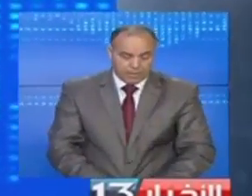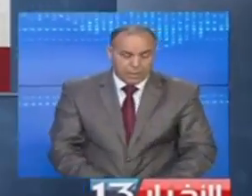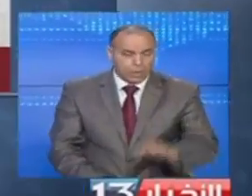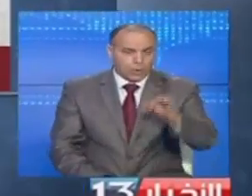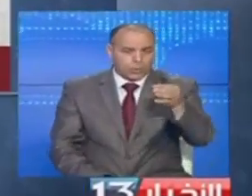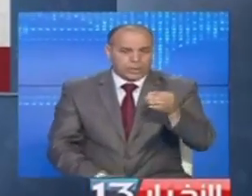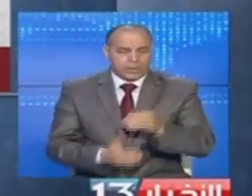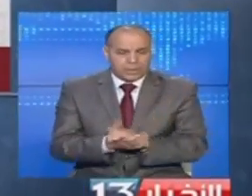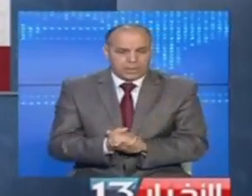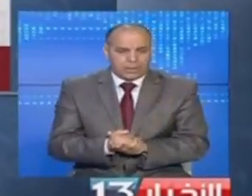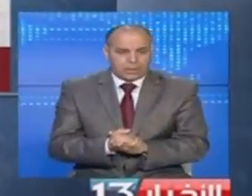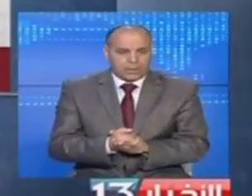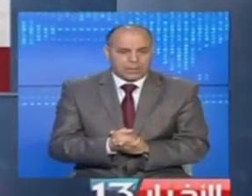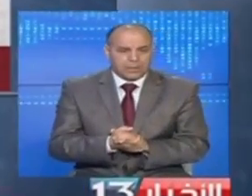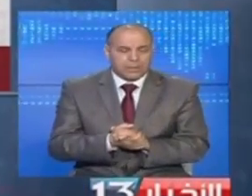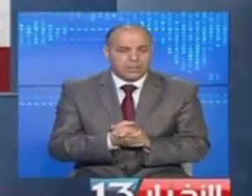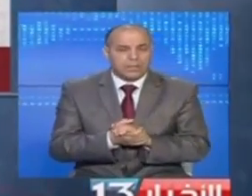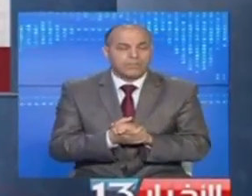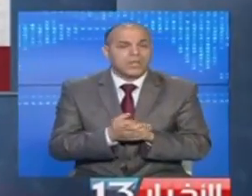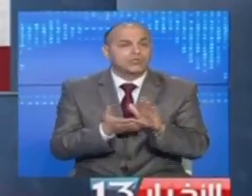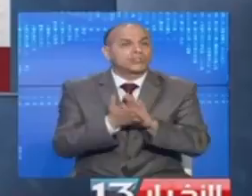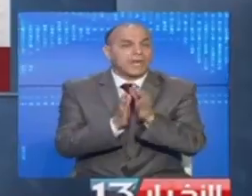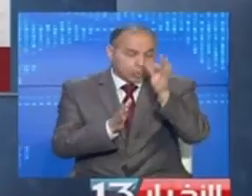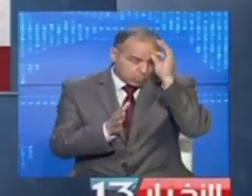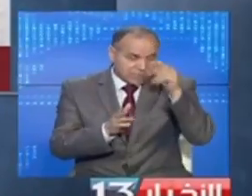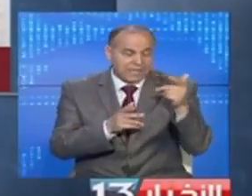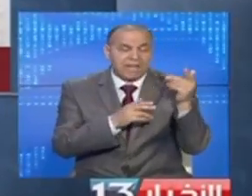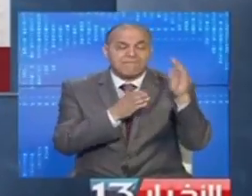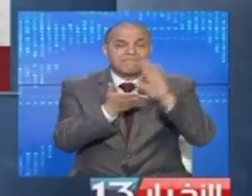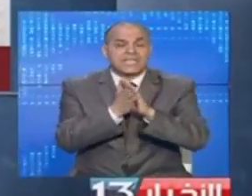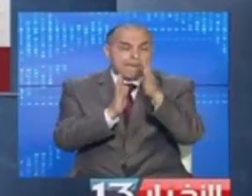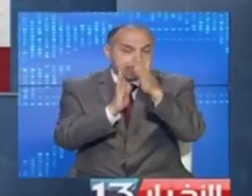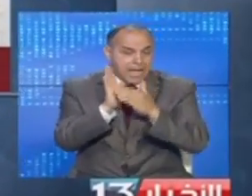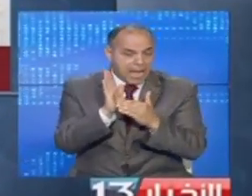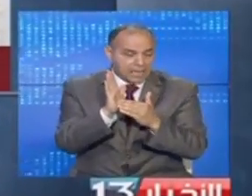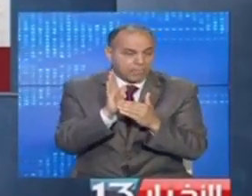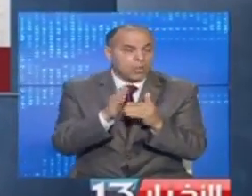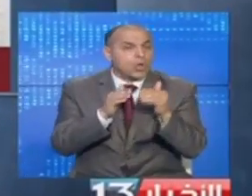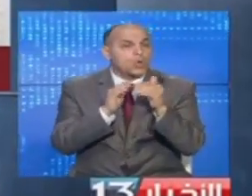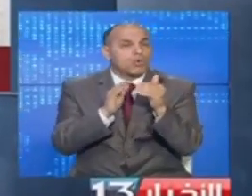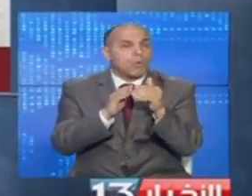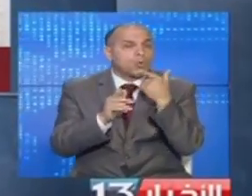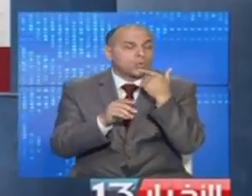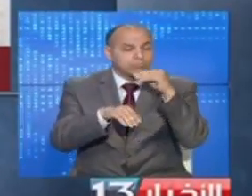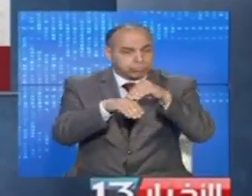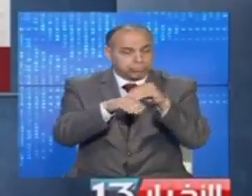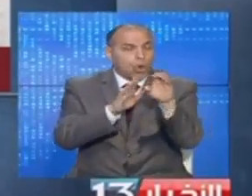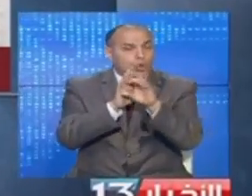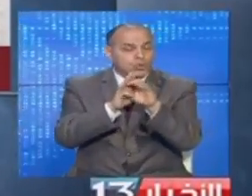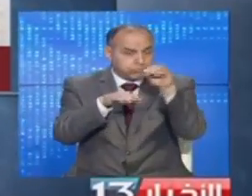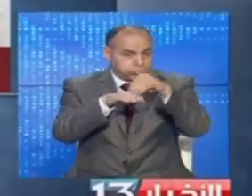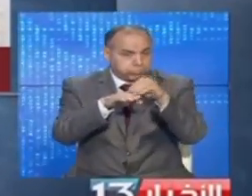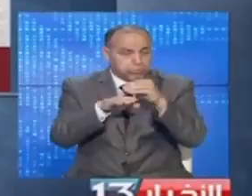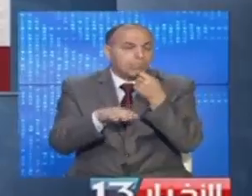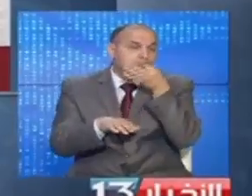نعم، أصدرت رابطة جمعيات تونسية بالفعل البارحة نعم. بيانا تستغيث فيه السلطات التونسية